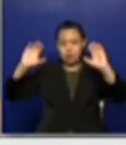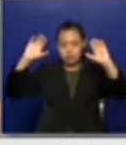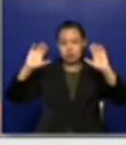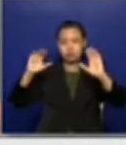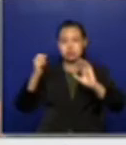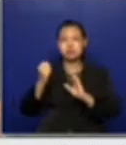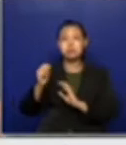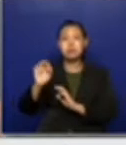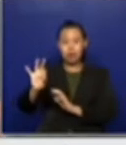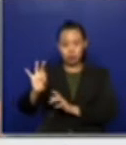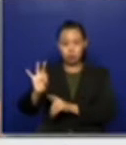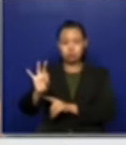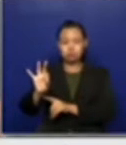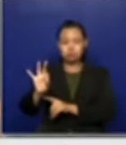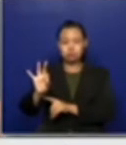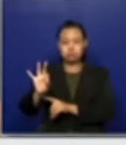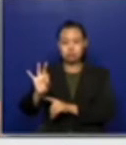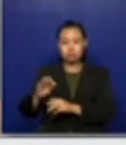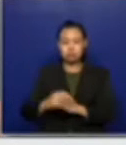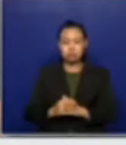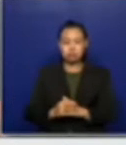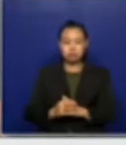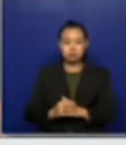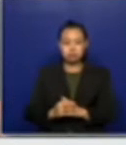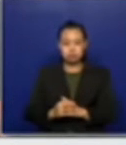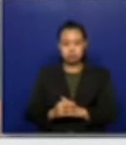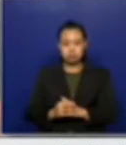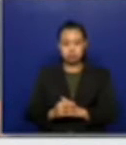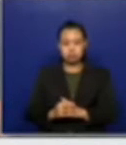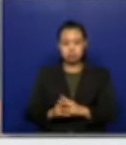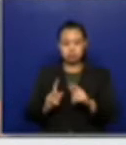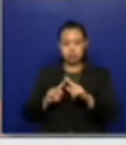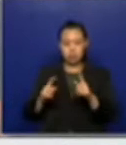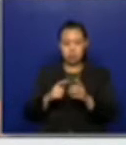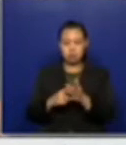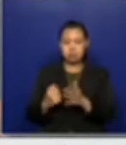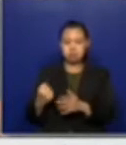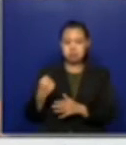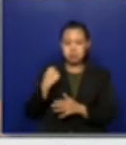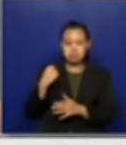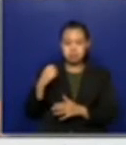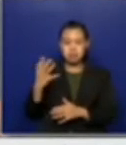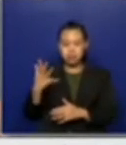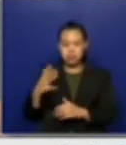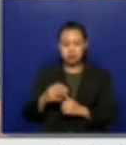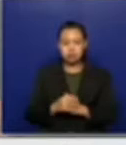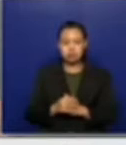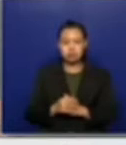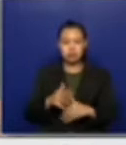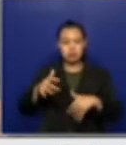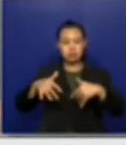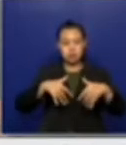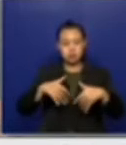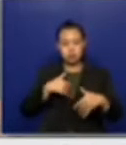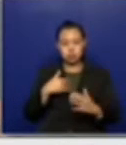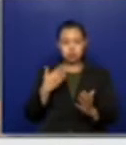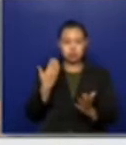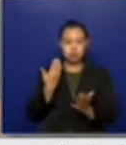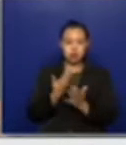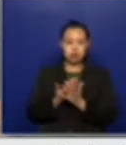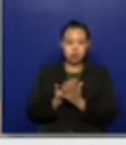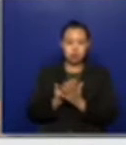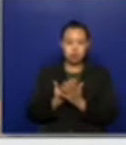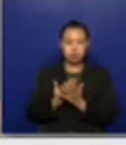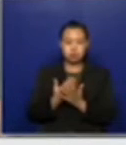สตร์ชาติไทยจึงเป็นรัฐบาลที่ไม่มีเสถียรภาพขาดความเชื่อมั่นจากนักลงทุน